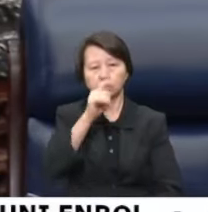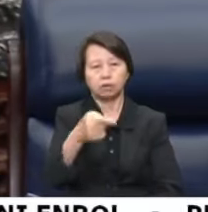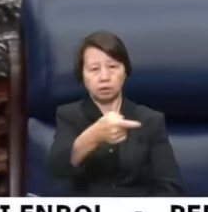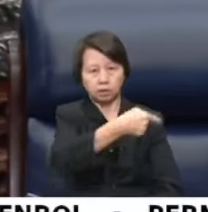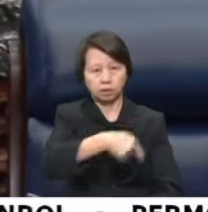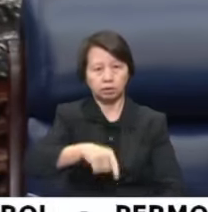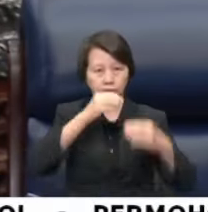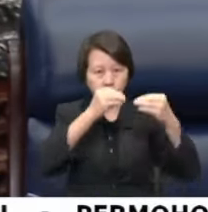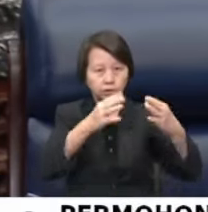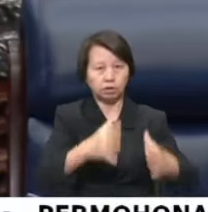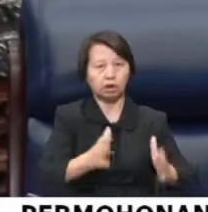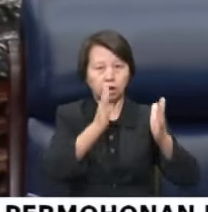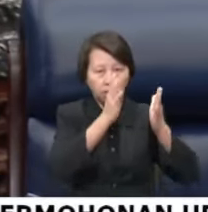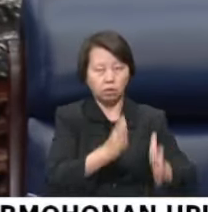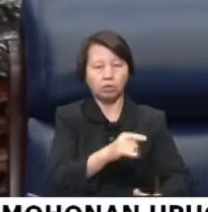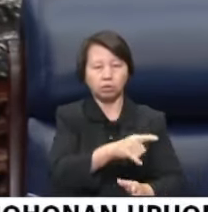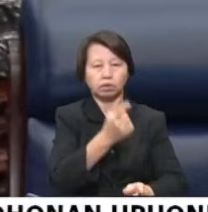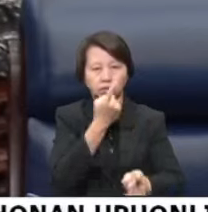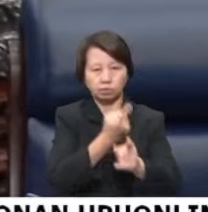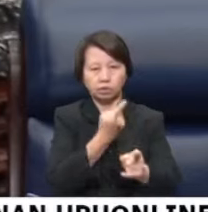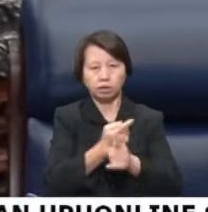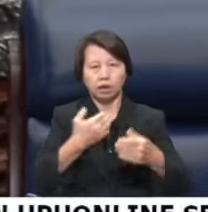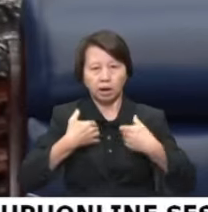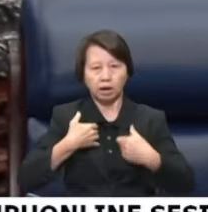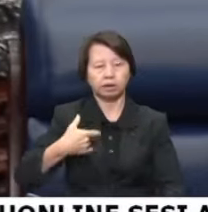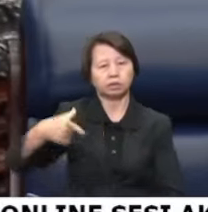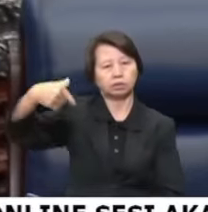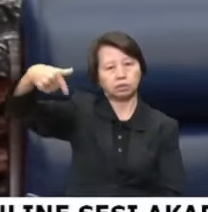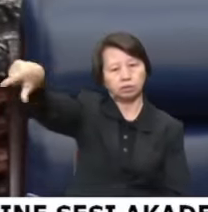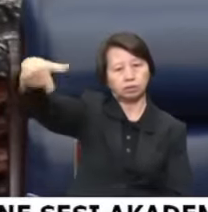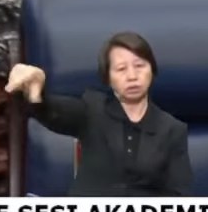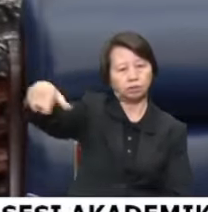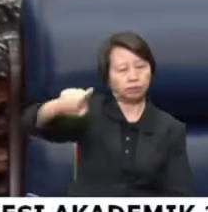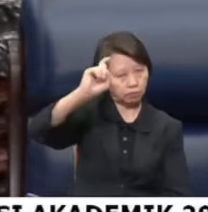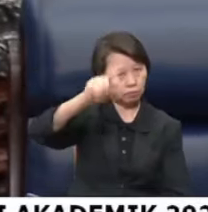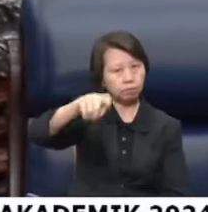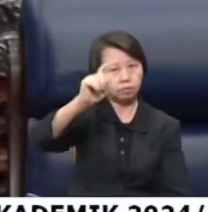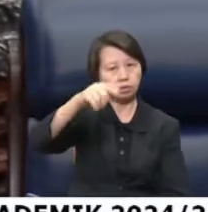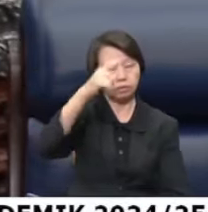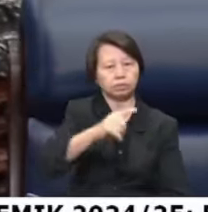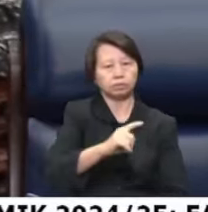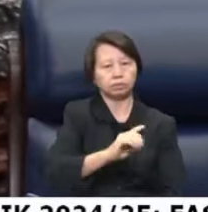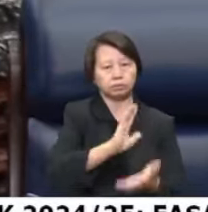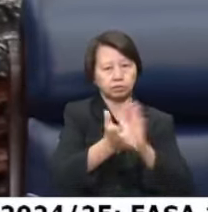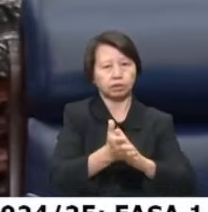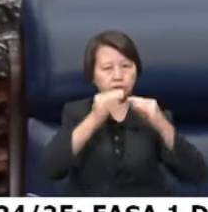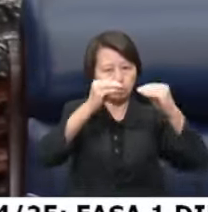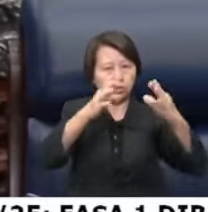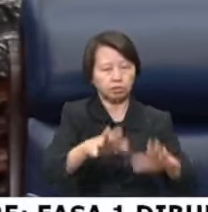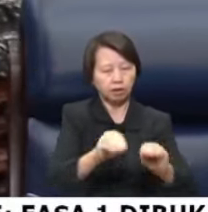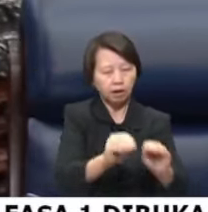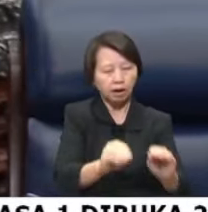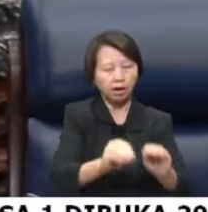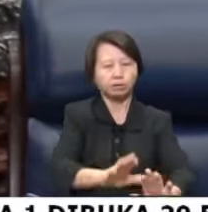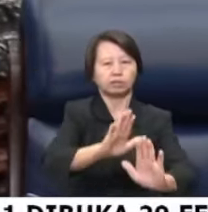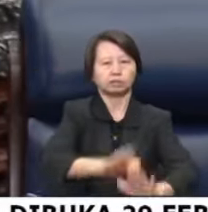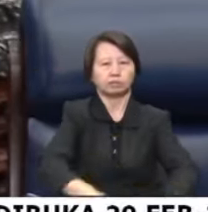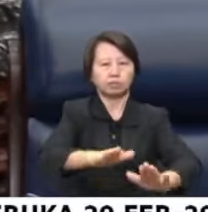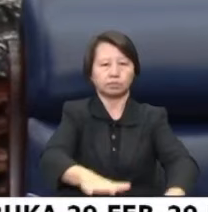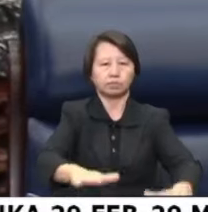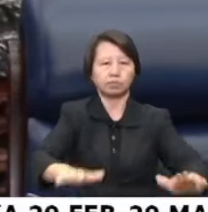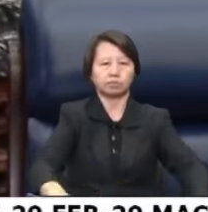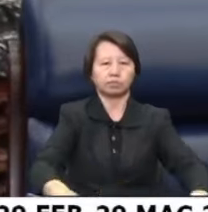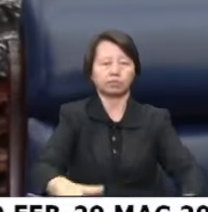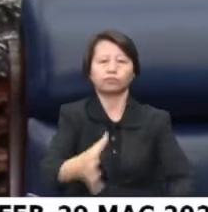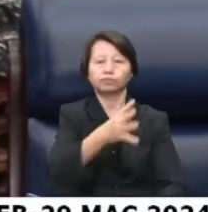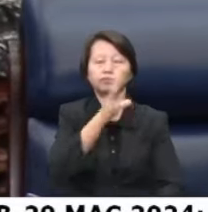mereka ini adalah orang yang mempunyai kelayakan untuk menjaga mengasuh kanak-kanak. Selain